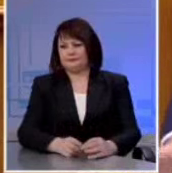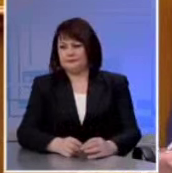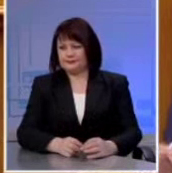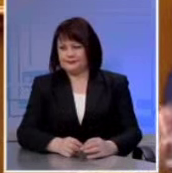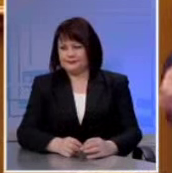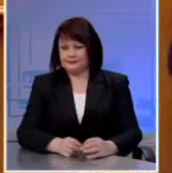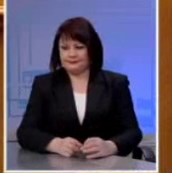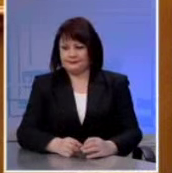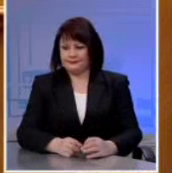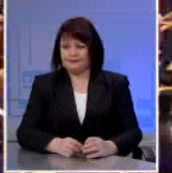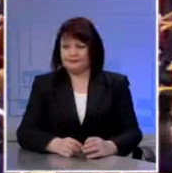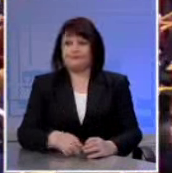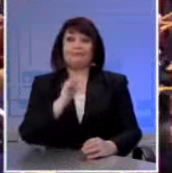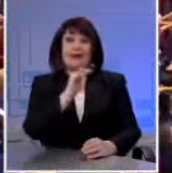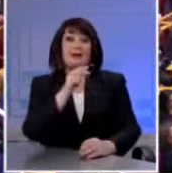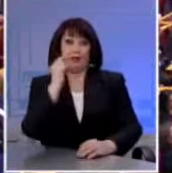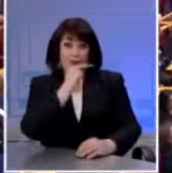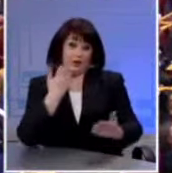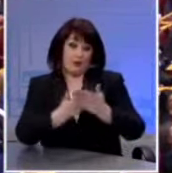παρακαλώ. Κύριε Πρωθυπουργέ.